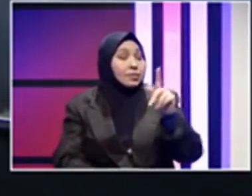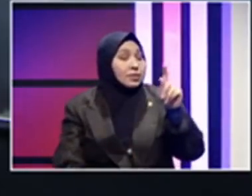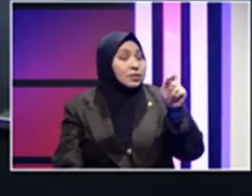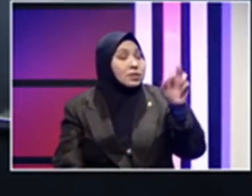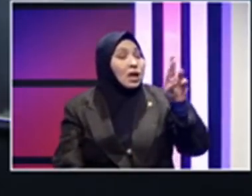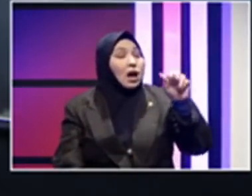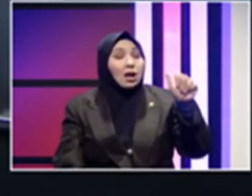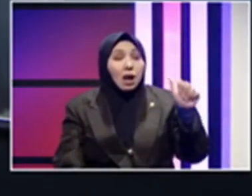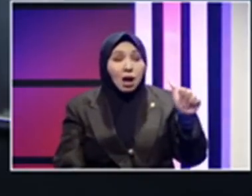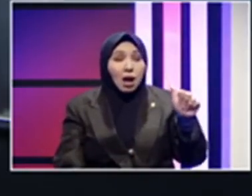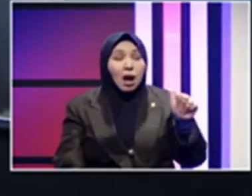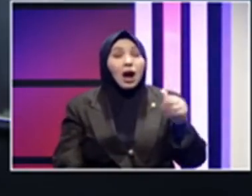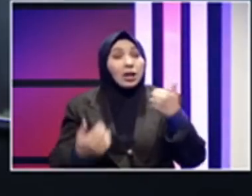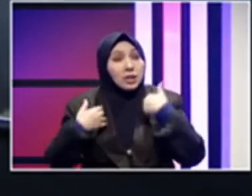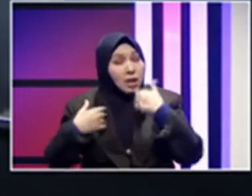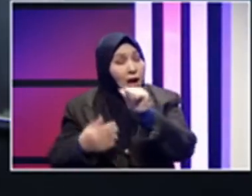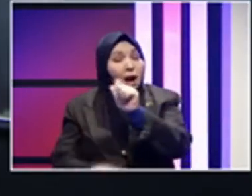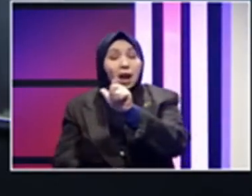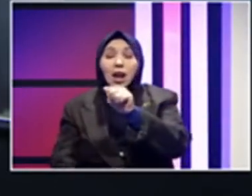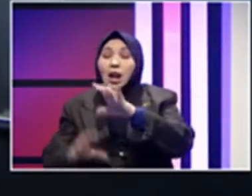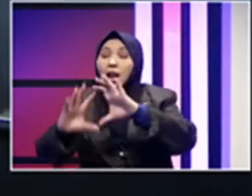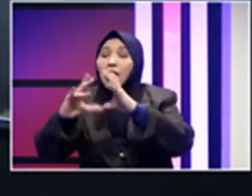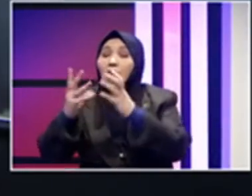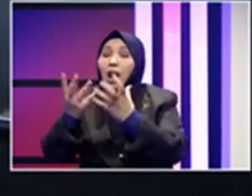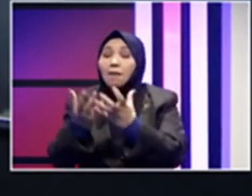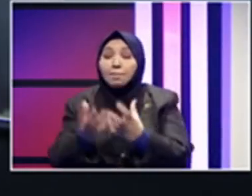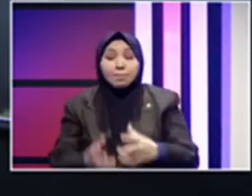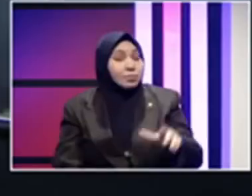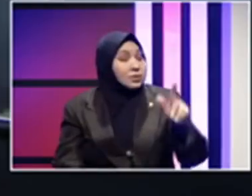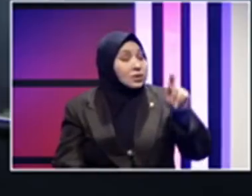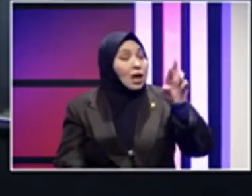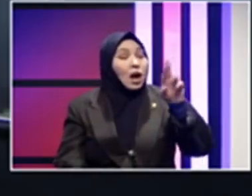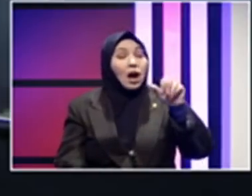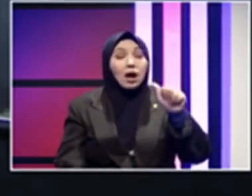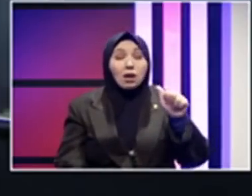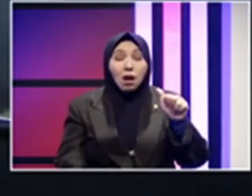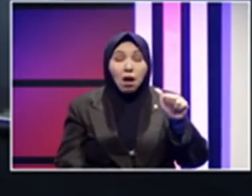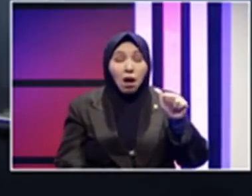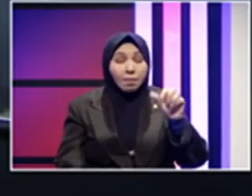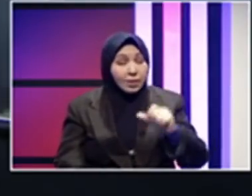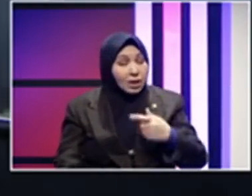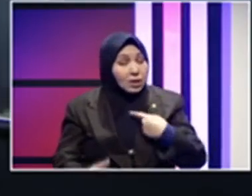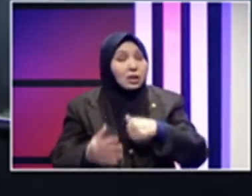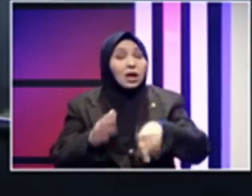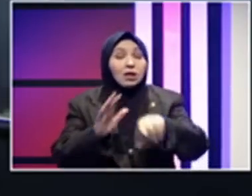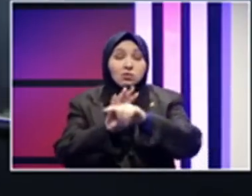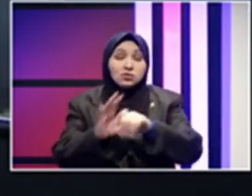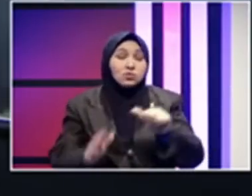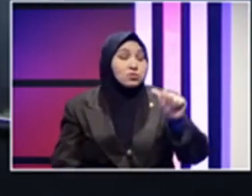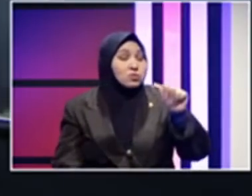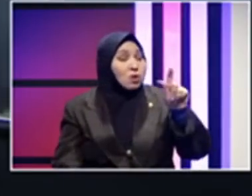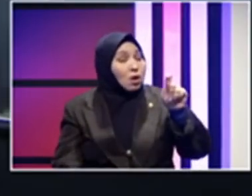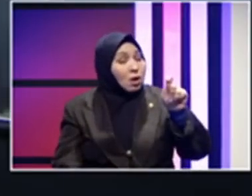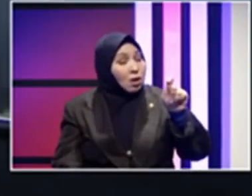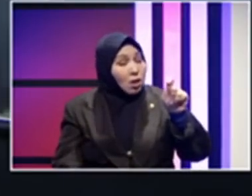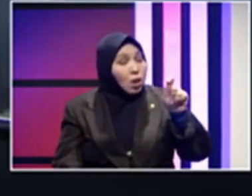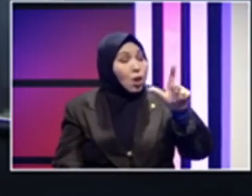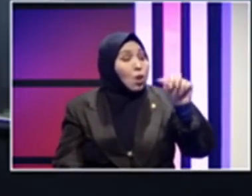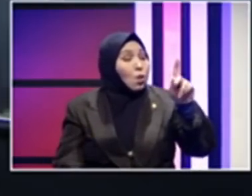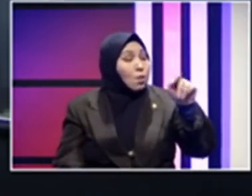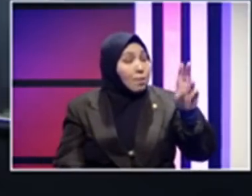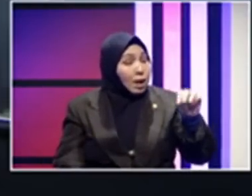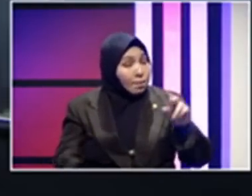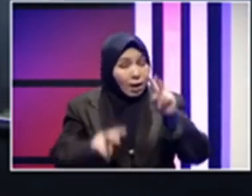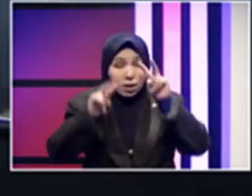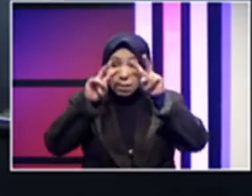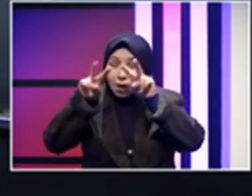dia ada alam tara, ada alam tarau. Beza, ya, berbeza. Dan kita dah belajar dalam surah Luqman, bila Allah menyatakan alam tarau itu, suruh